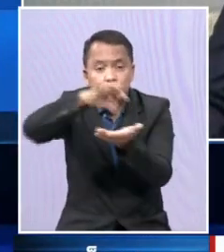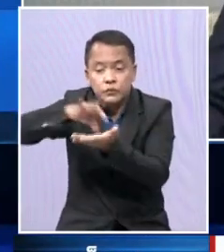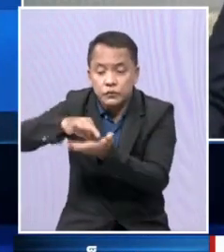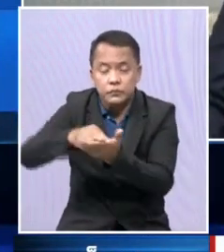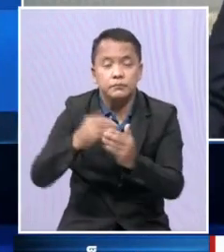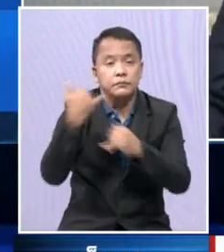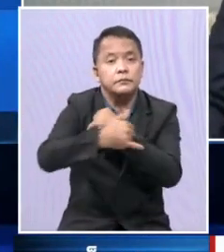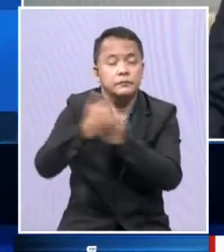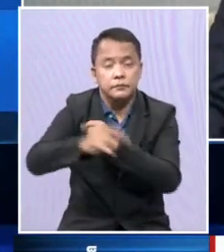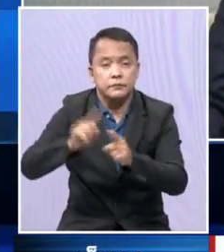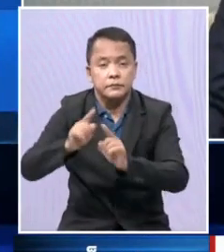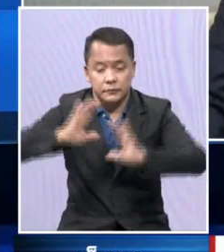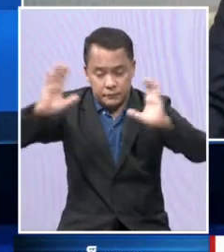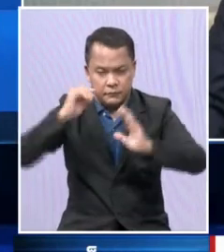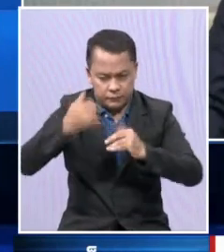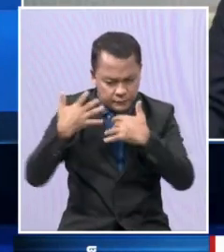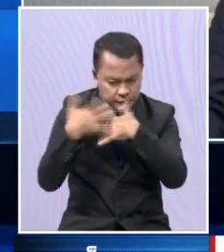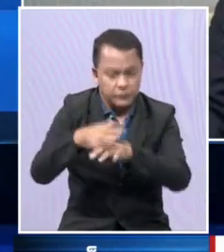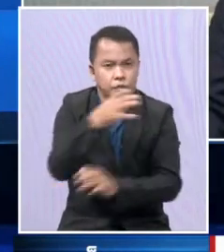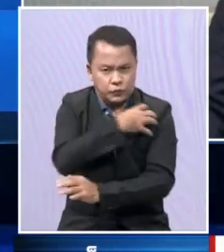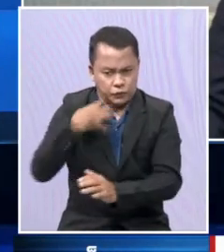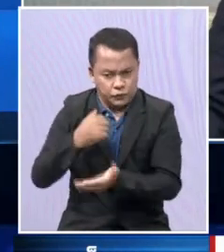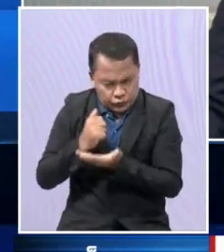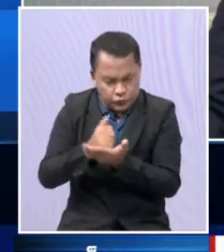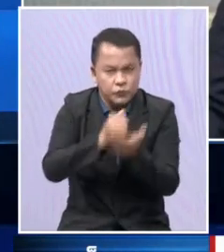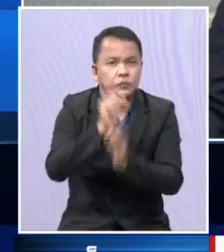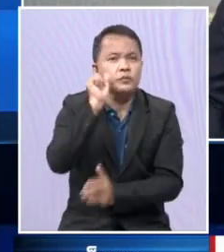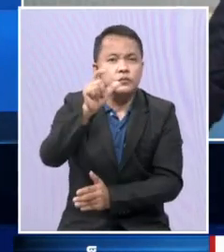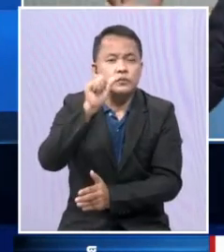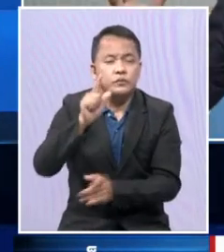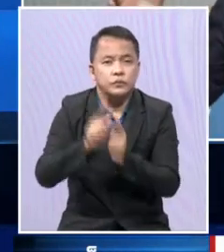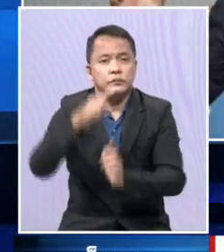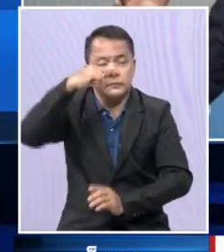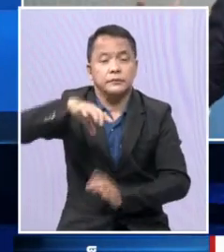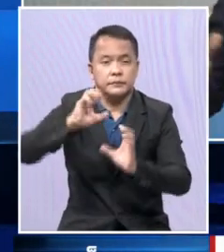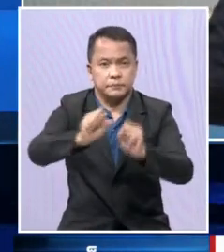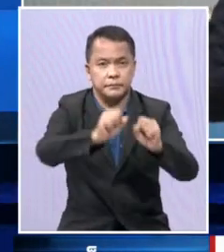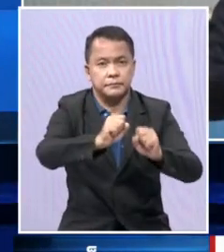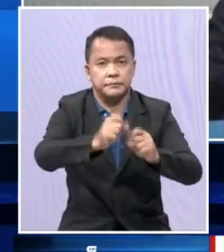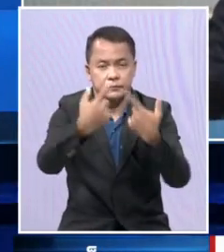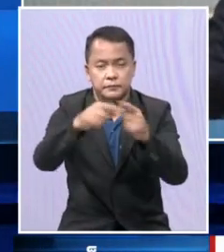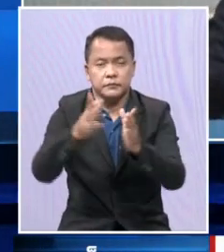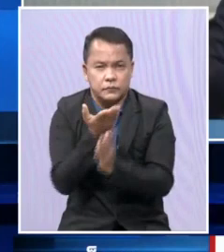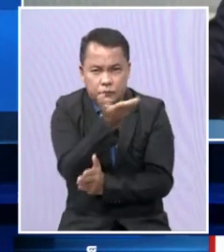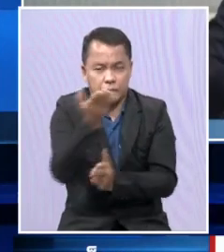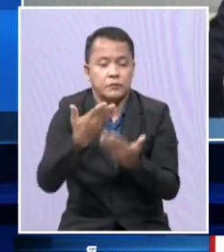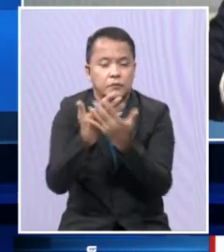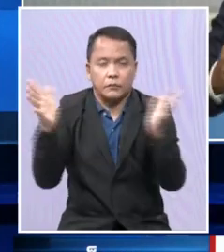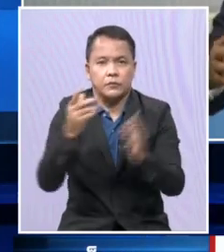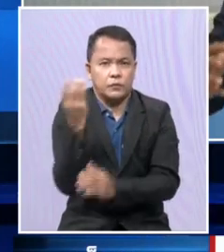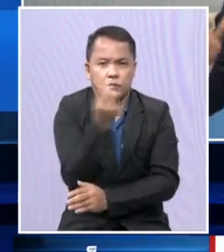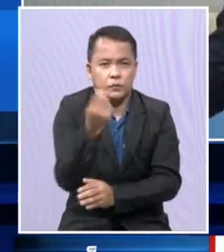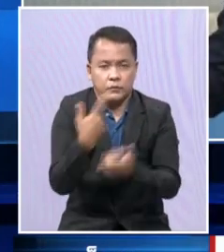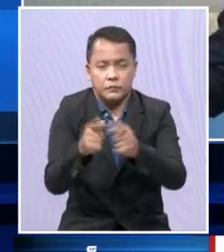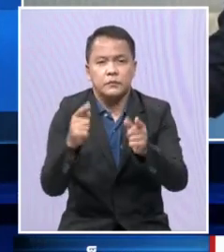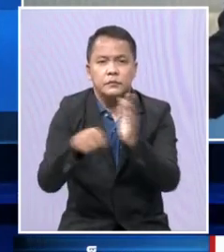างของอิสราเอลรัฐบาลต้องประสานสถานทูตเพื่อให้ความช่วยเหลือโดยด่วนต่อคนไทยที่ถูกจับกุมไปแล้วก็ขอให้ปล่อยตัวโดยเร็ว